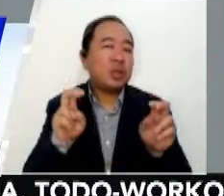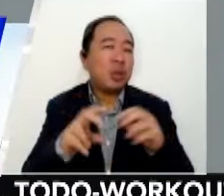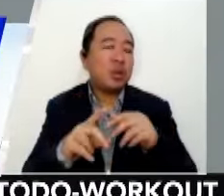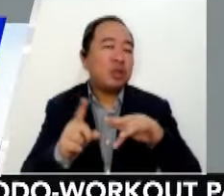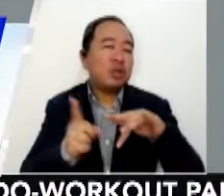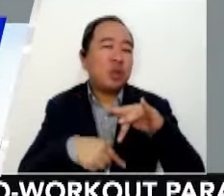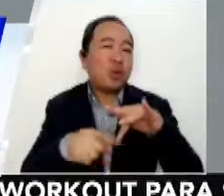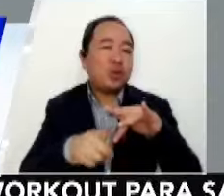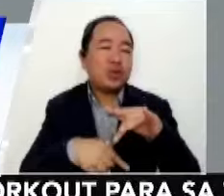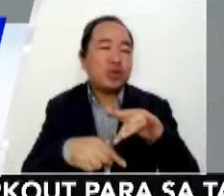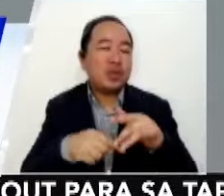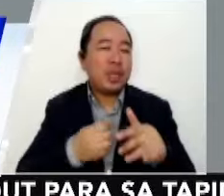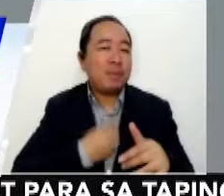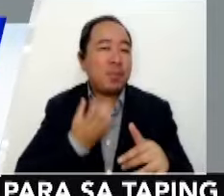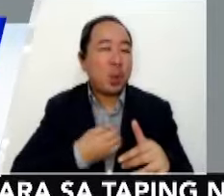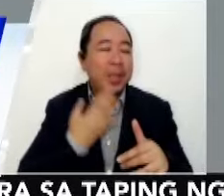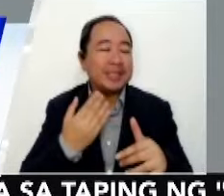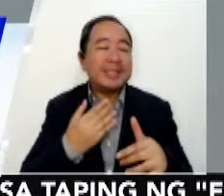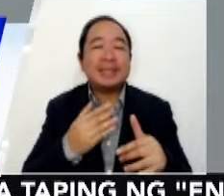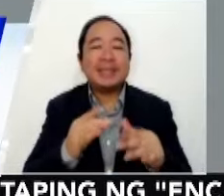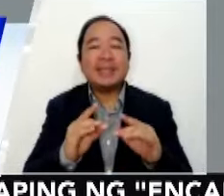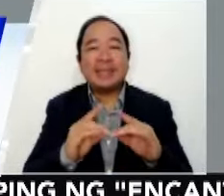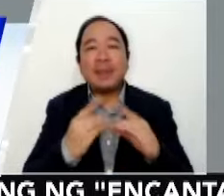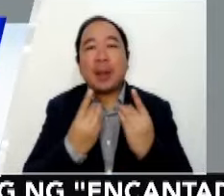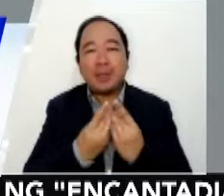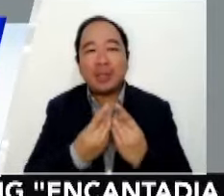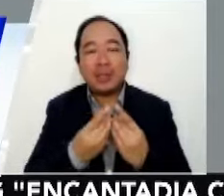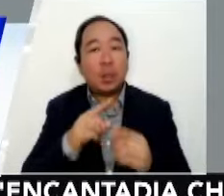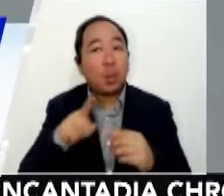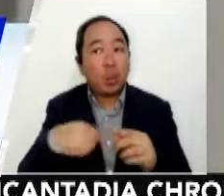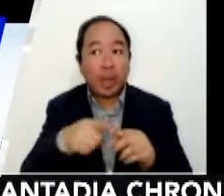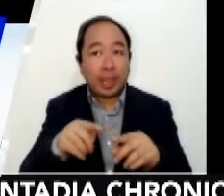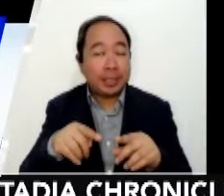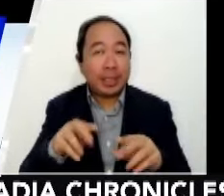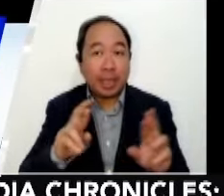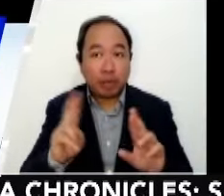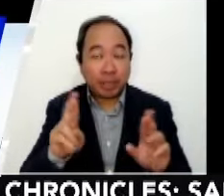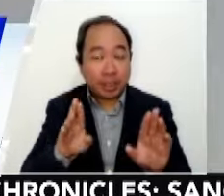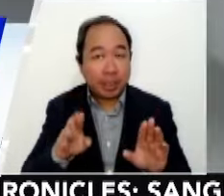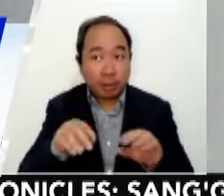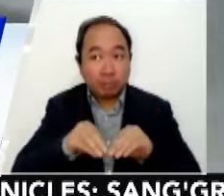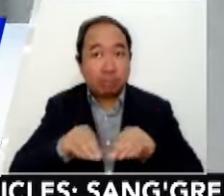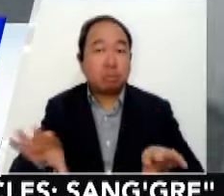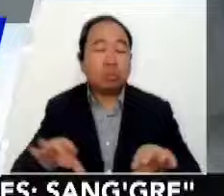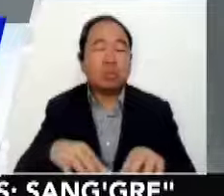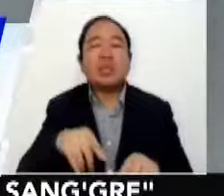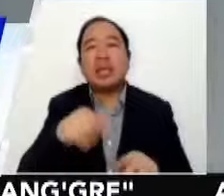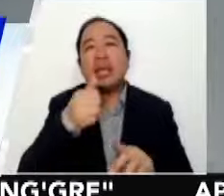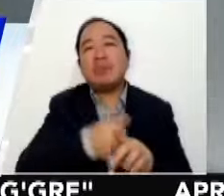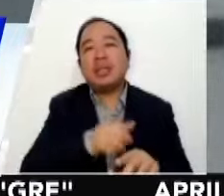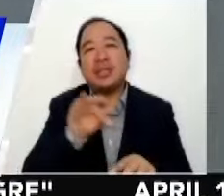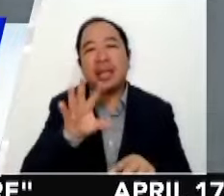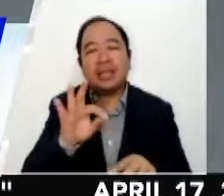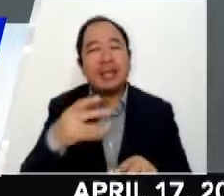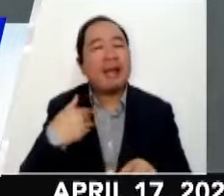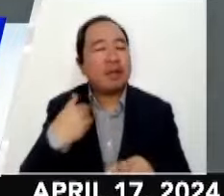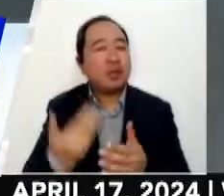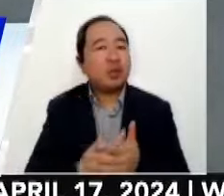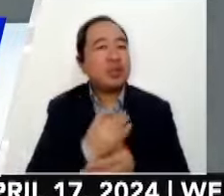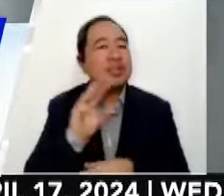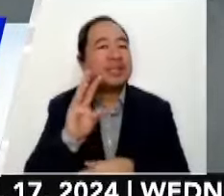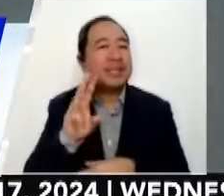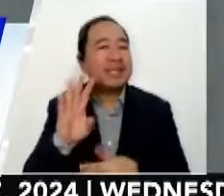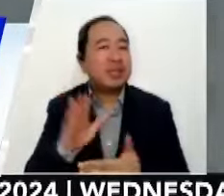ni Tay-Tay, April 19 ang release date ng kanyang album featuring 16 songs. At may music video din yan